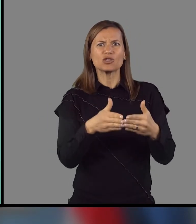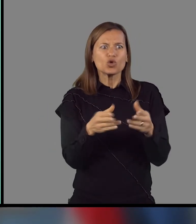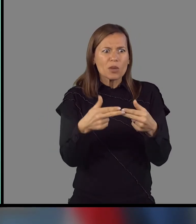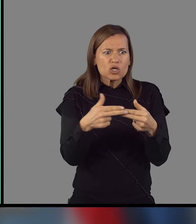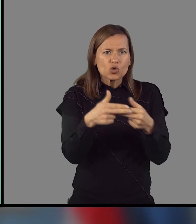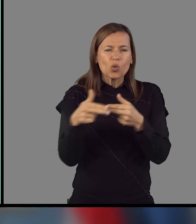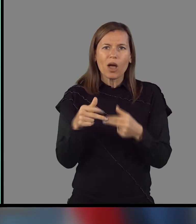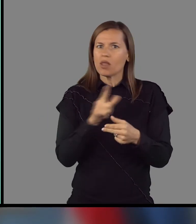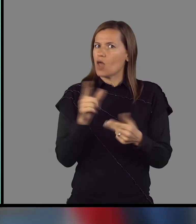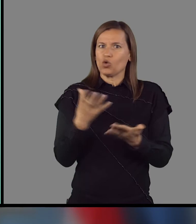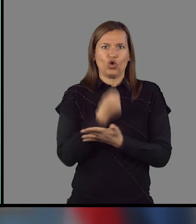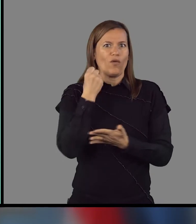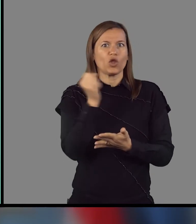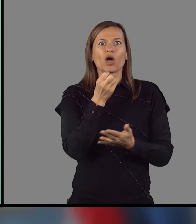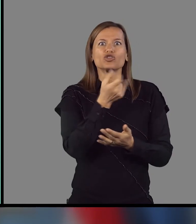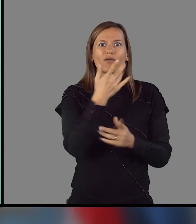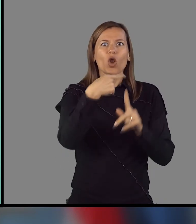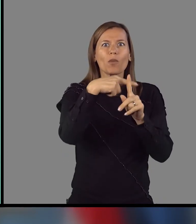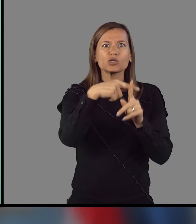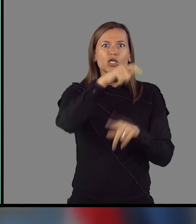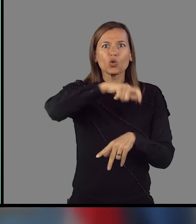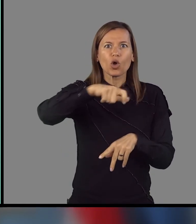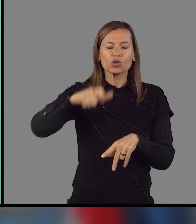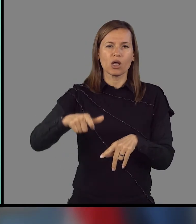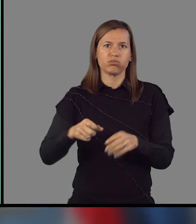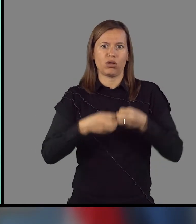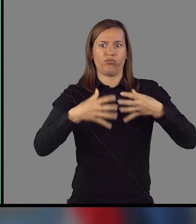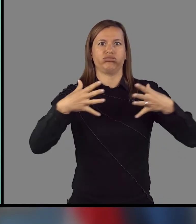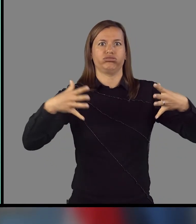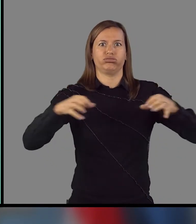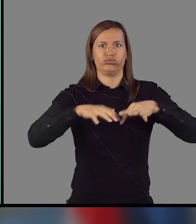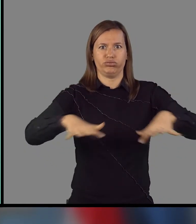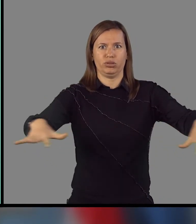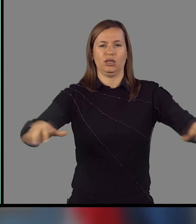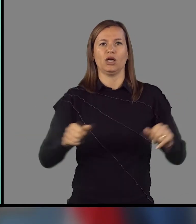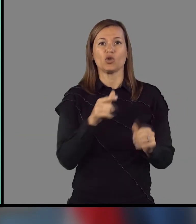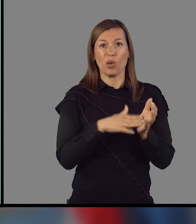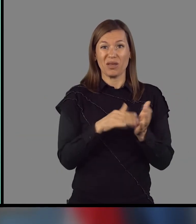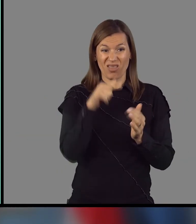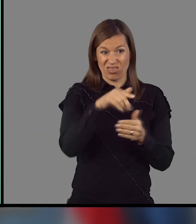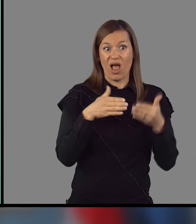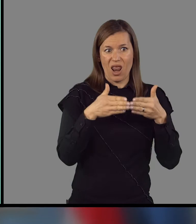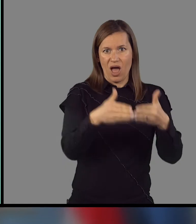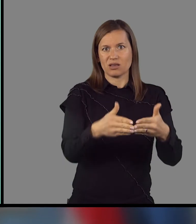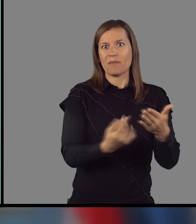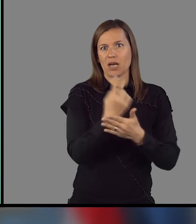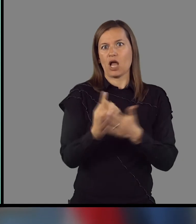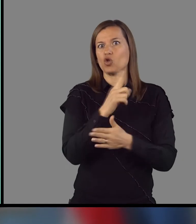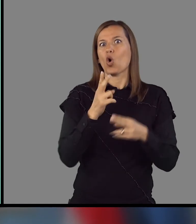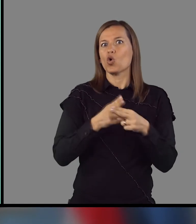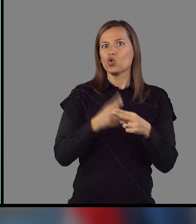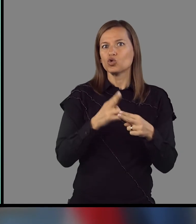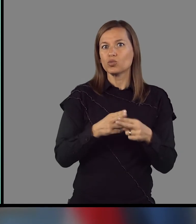tako blizu skupaj izjemno neučinkovito, ker se jim je število pozitivnih oseb večalo in večalo. To pomeni, da je